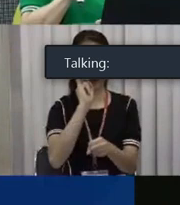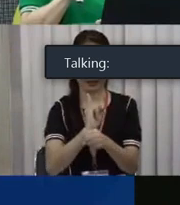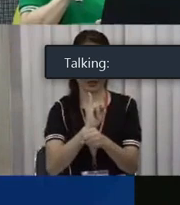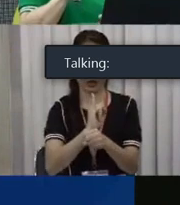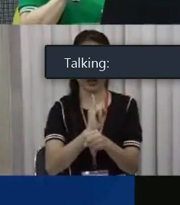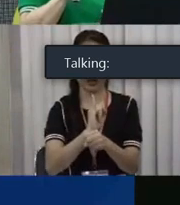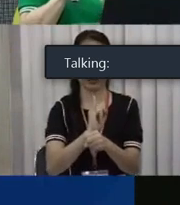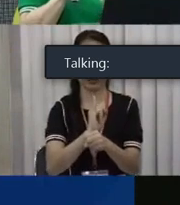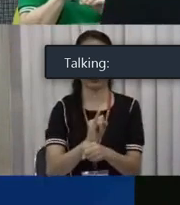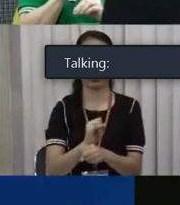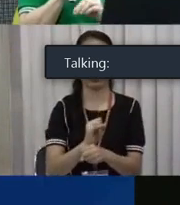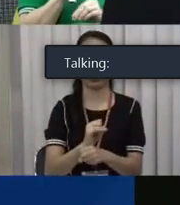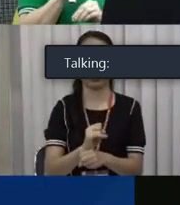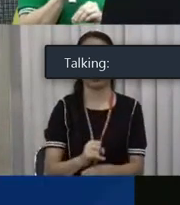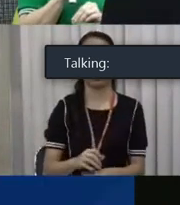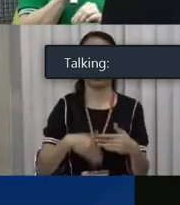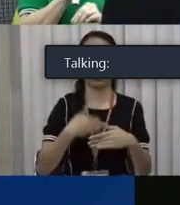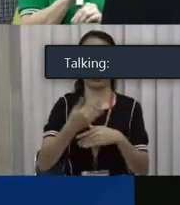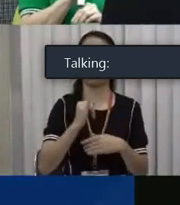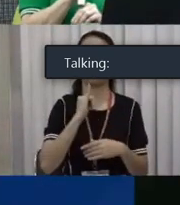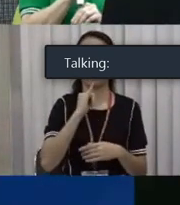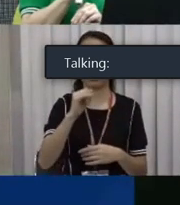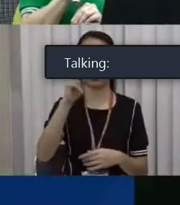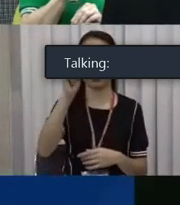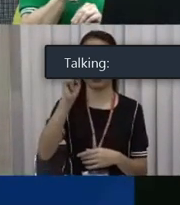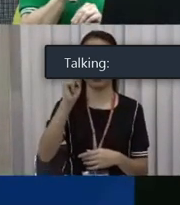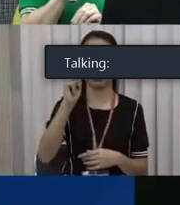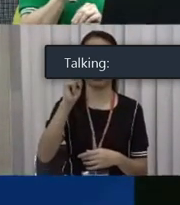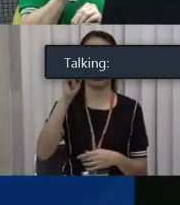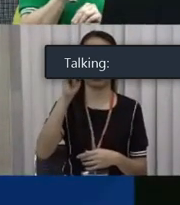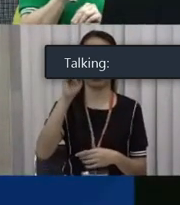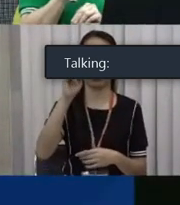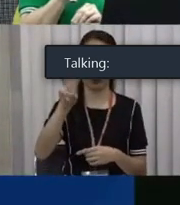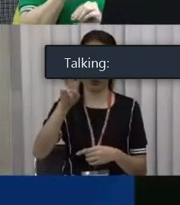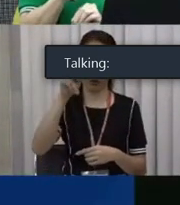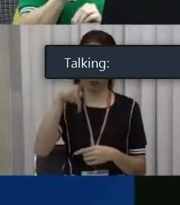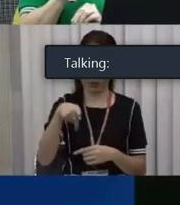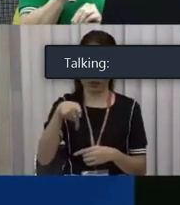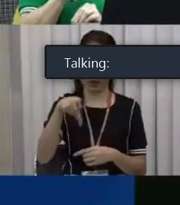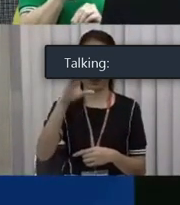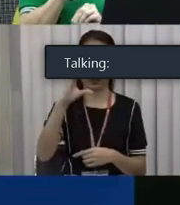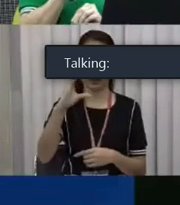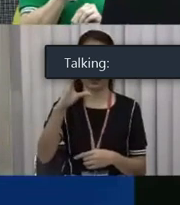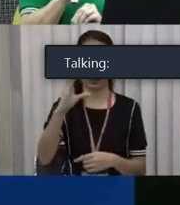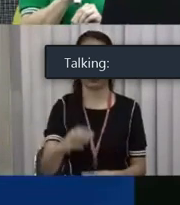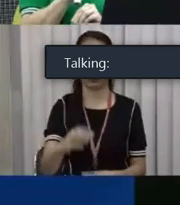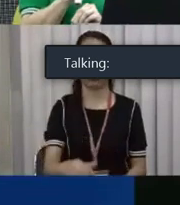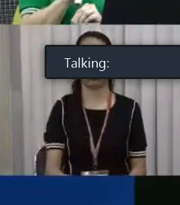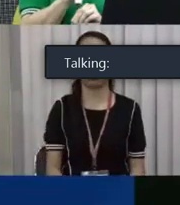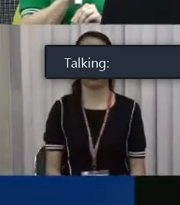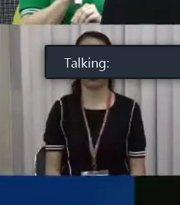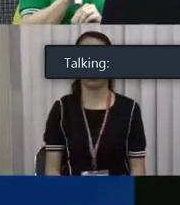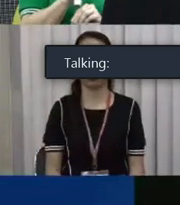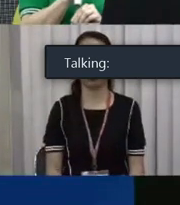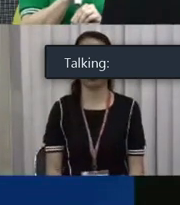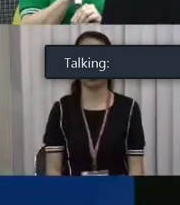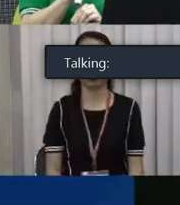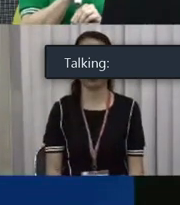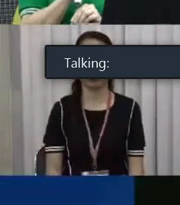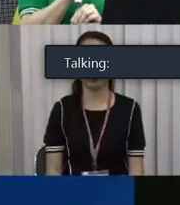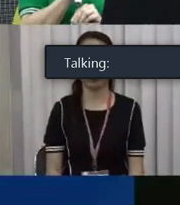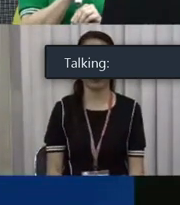have the NWPC o sa ato ang regional offices na mauna ning gitawag nato og